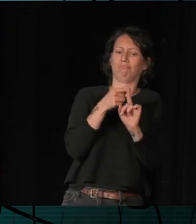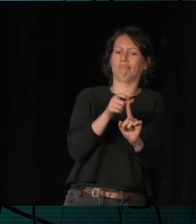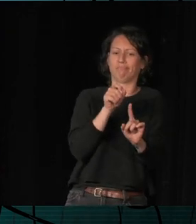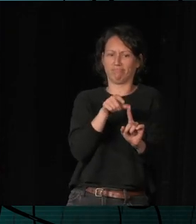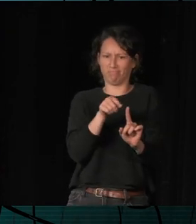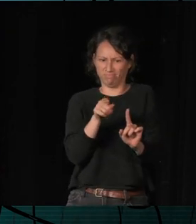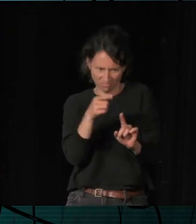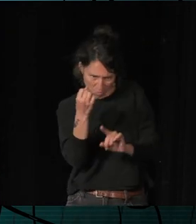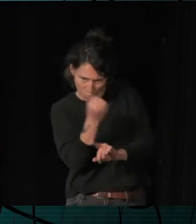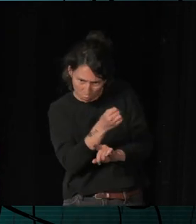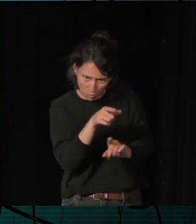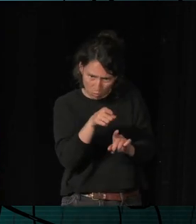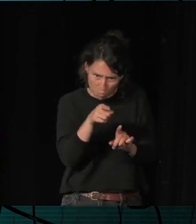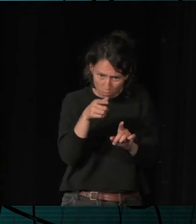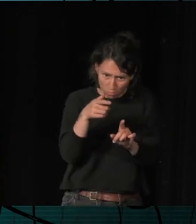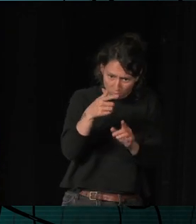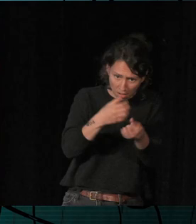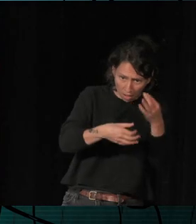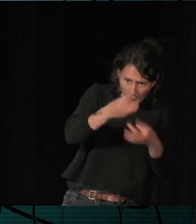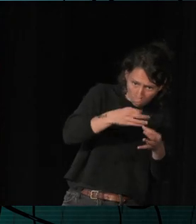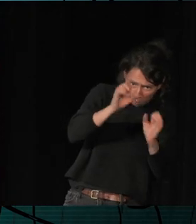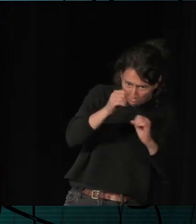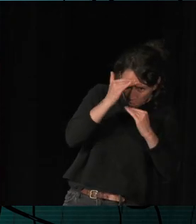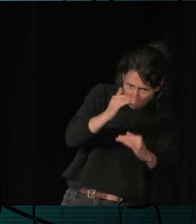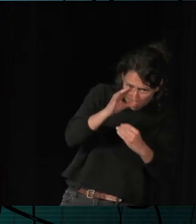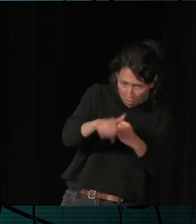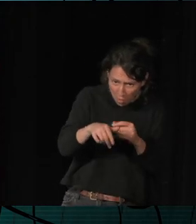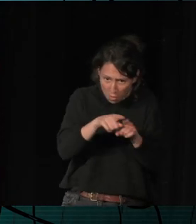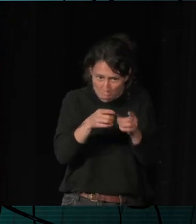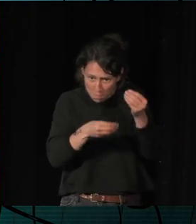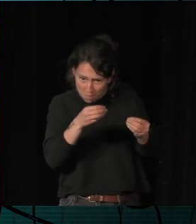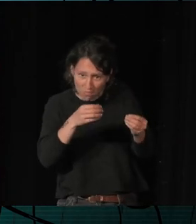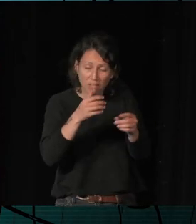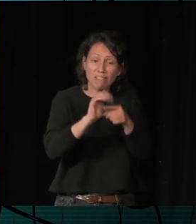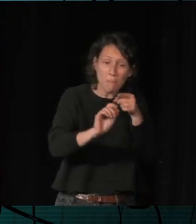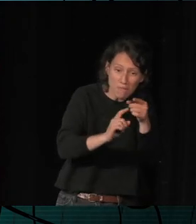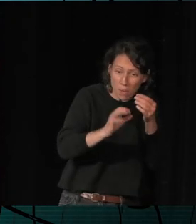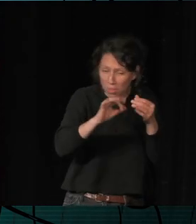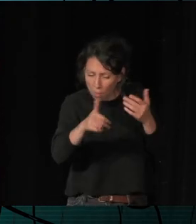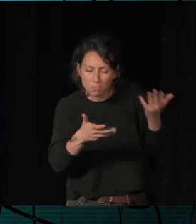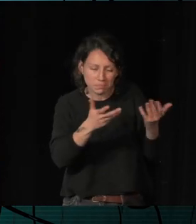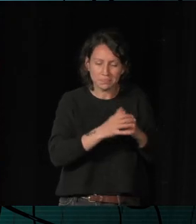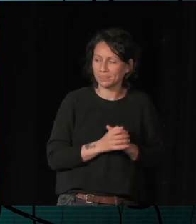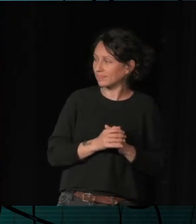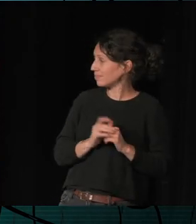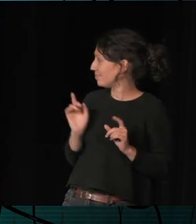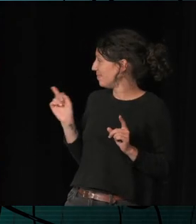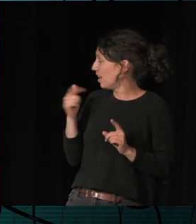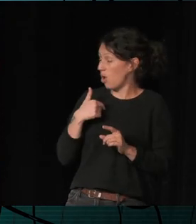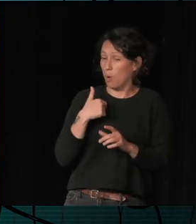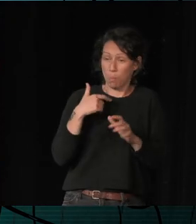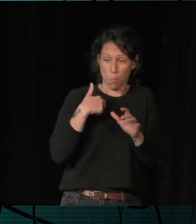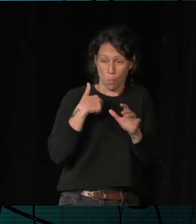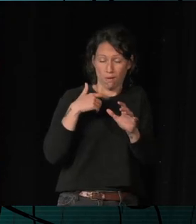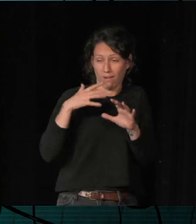brillant. Et pour le coup, ça passait exclusivement par l'écriture dans ce cas de figure. J'ai une réponse de gros cerveau, ça va saouler tout le monde va partir. Non,